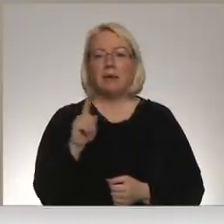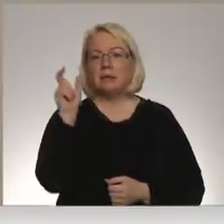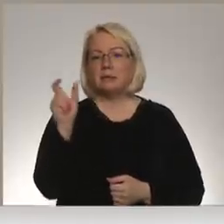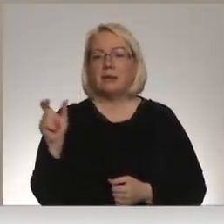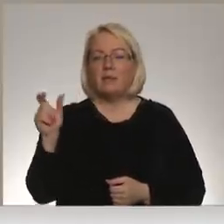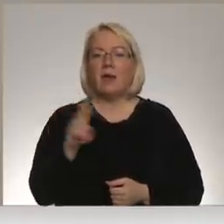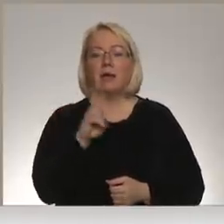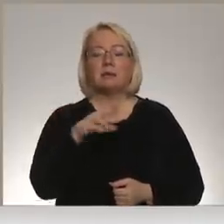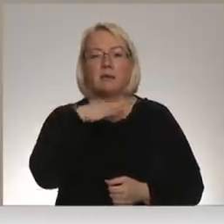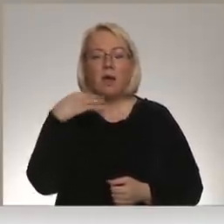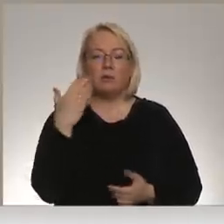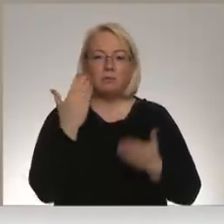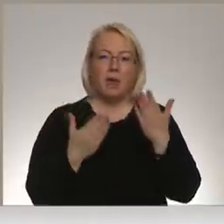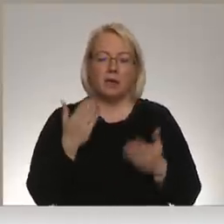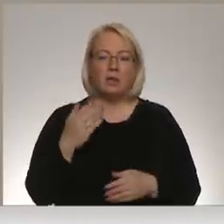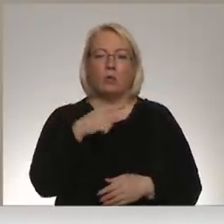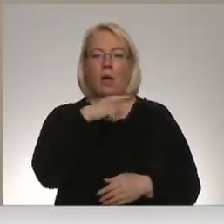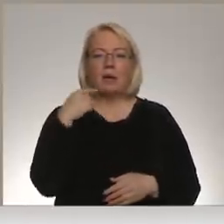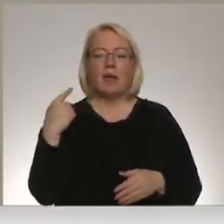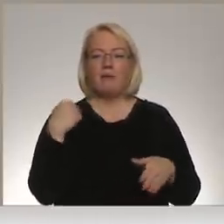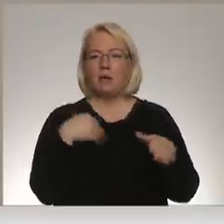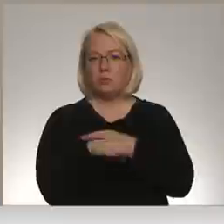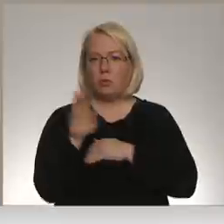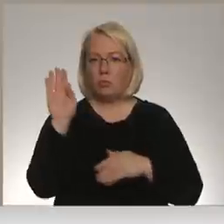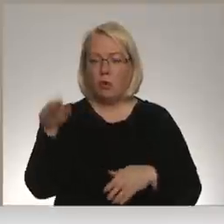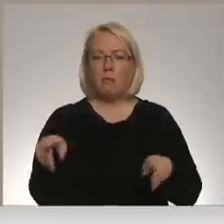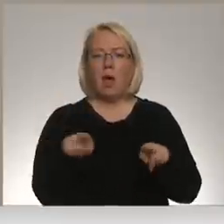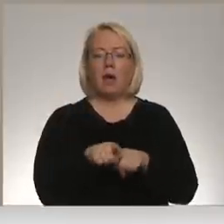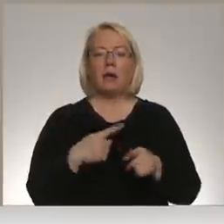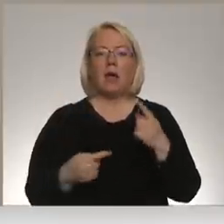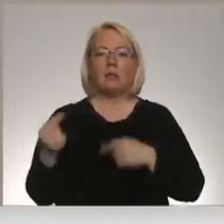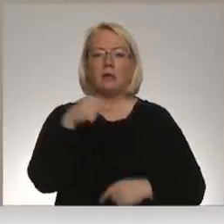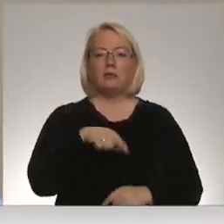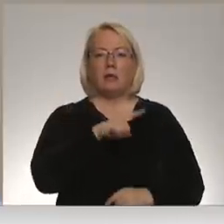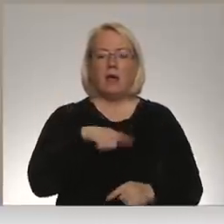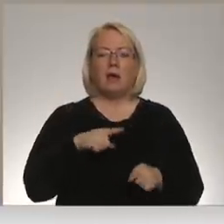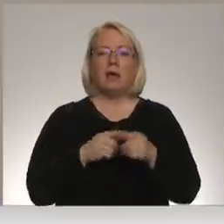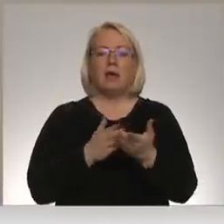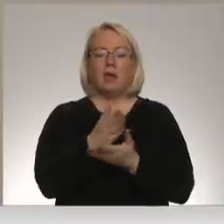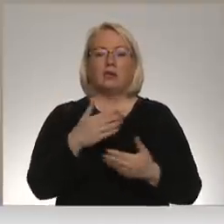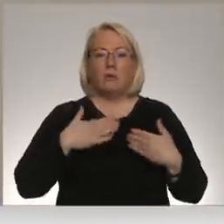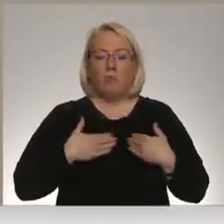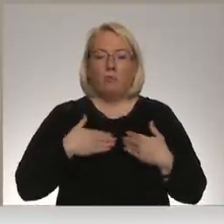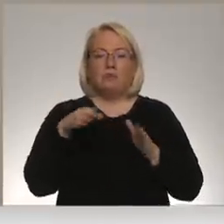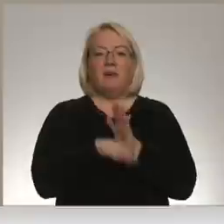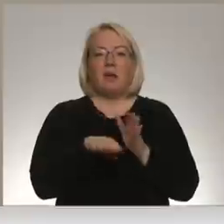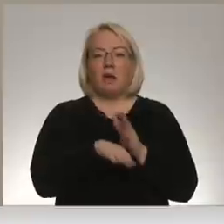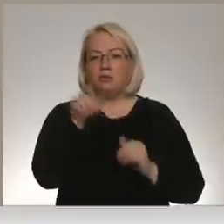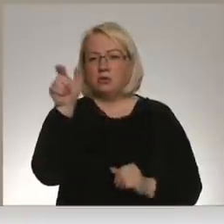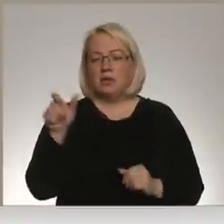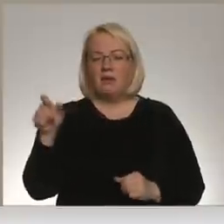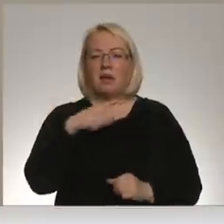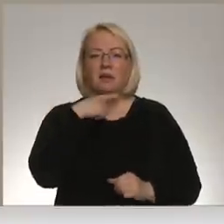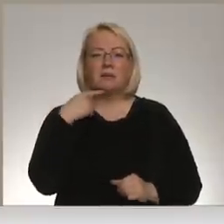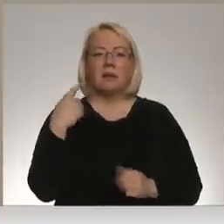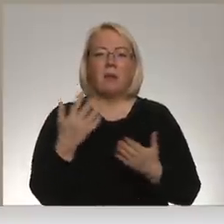kas tiešām daudz mēģina no Krievijas braukt šobrīd projām, arī, teiksim, pie mums griežās, vienkārši cilvēki, kas mēģina